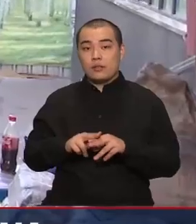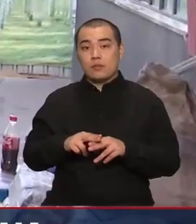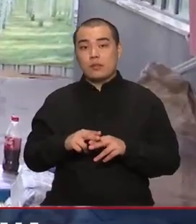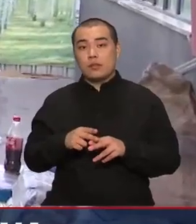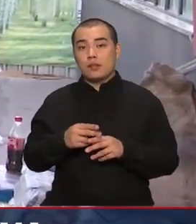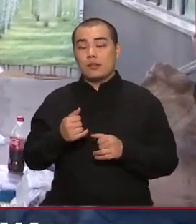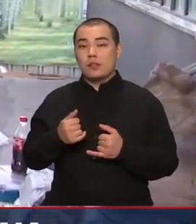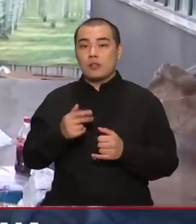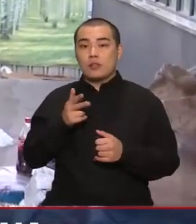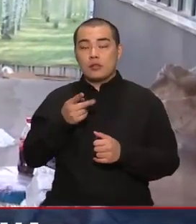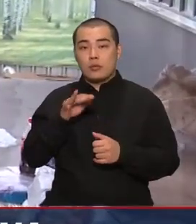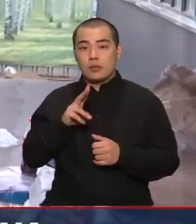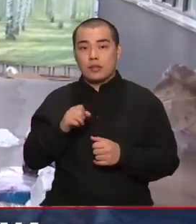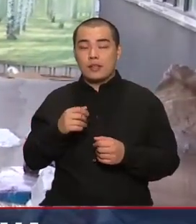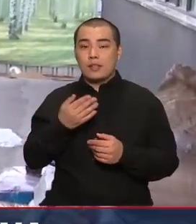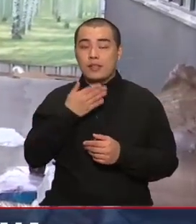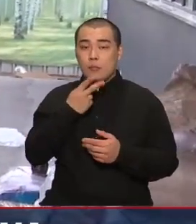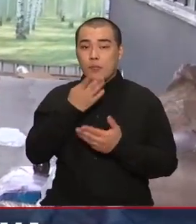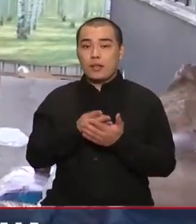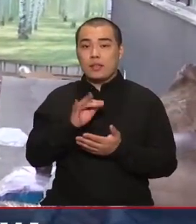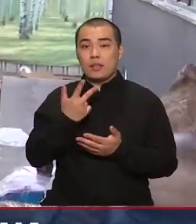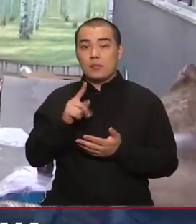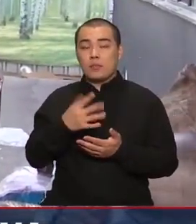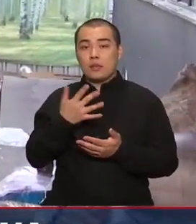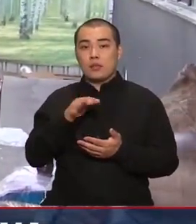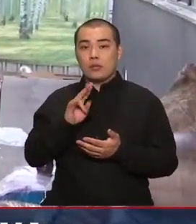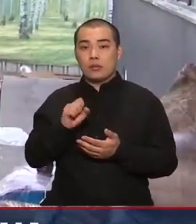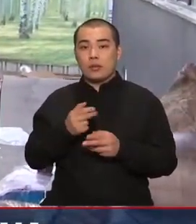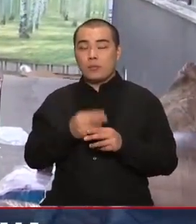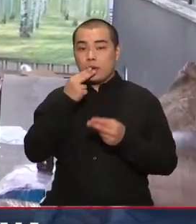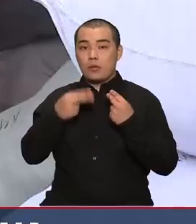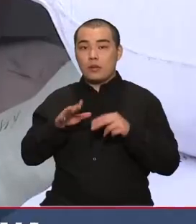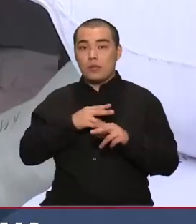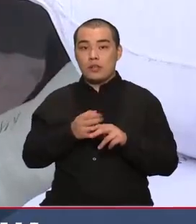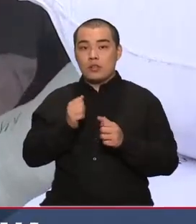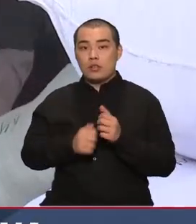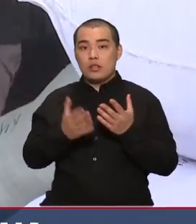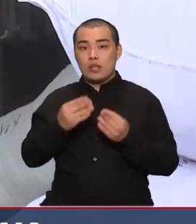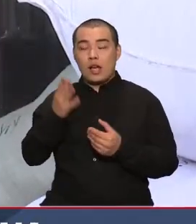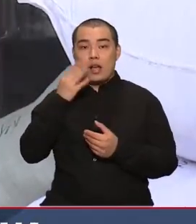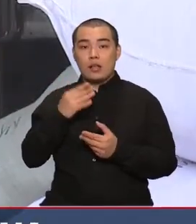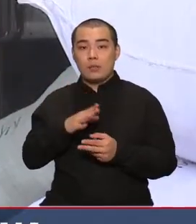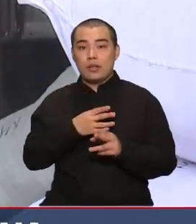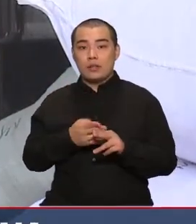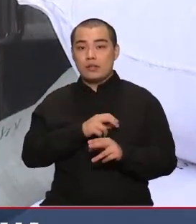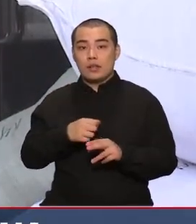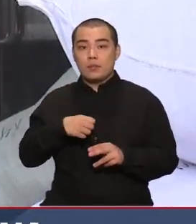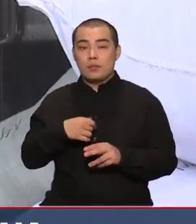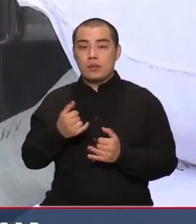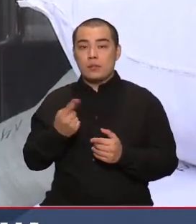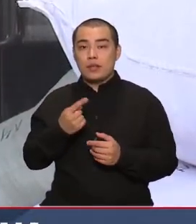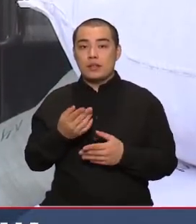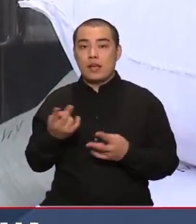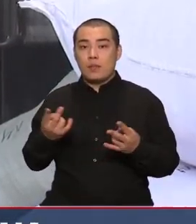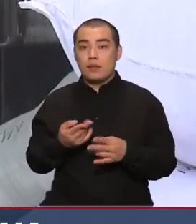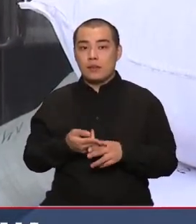средств гигиены и почти 3,5 тонны продуктов питания. До сих пор ежедневно алматинцы привозят сюда предметы первой